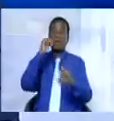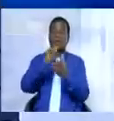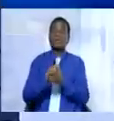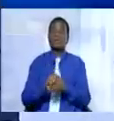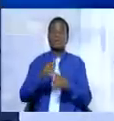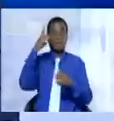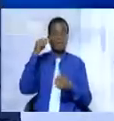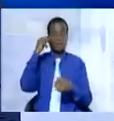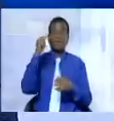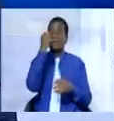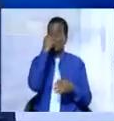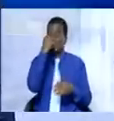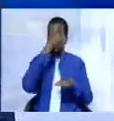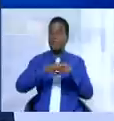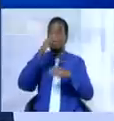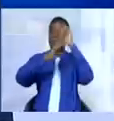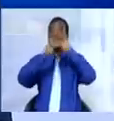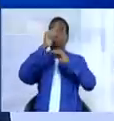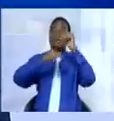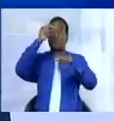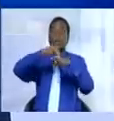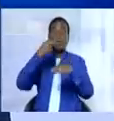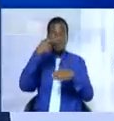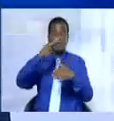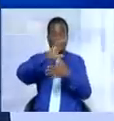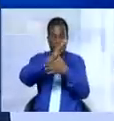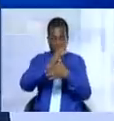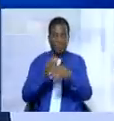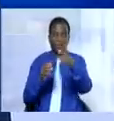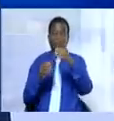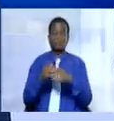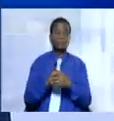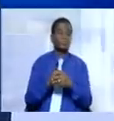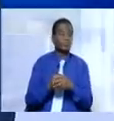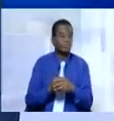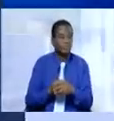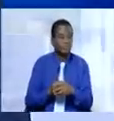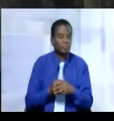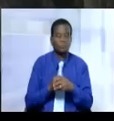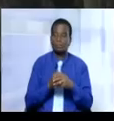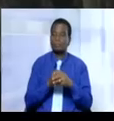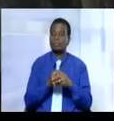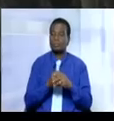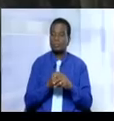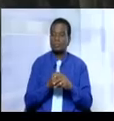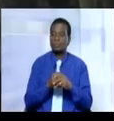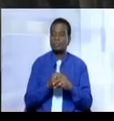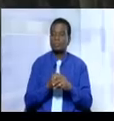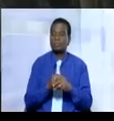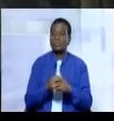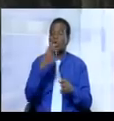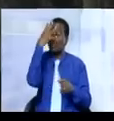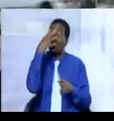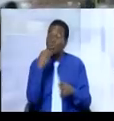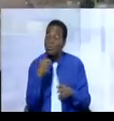en matière de construction qui est mise en exergue. Mamadou Kouassi pour plus de détails. Se loger décemment